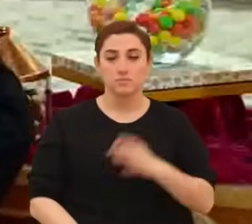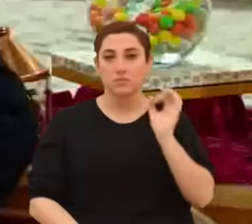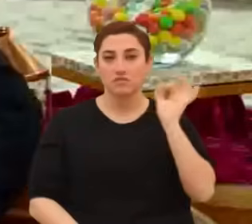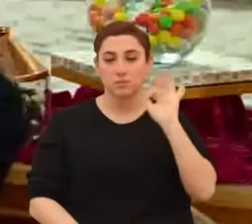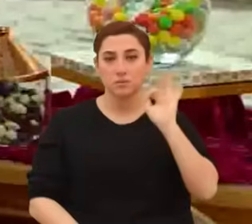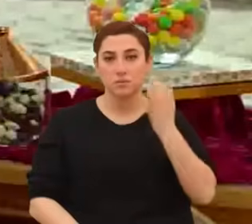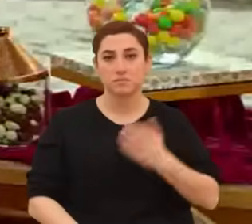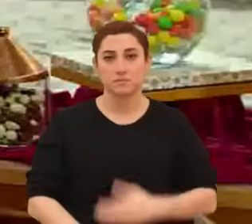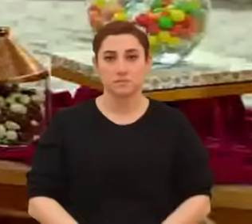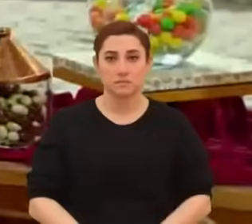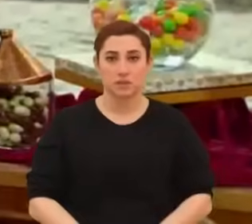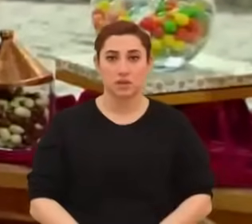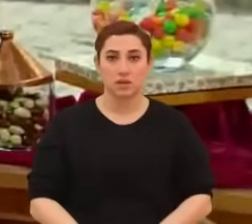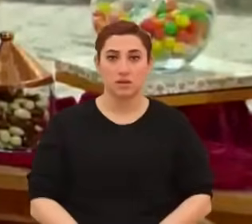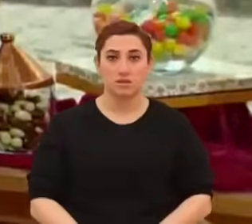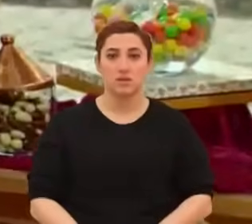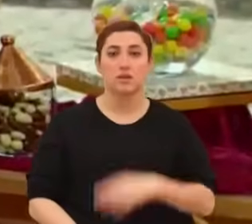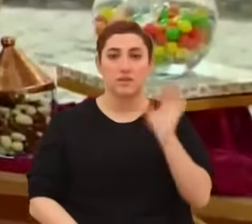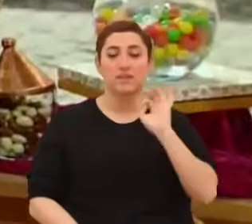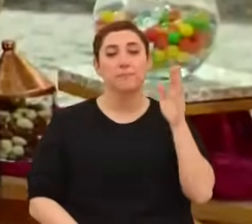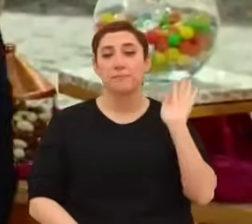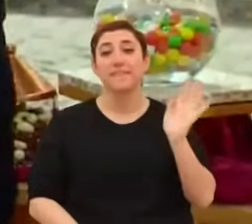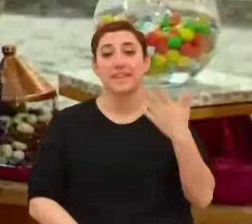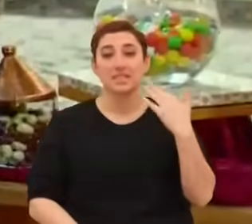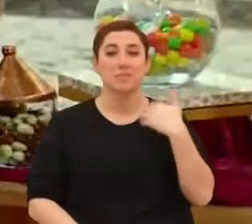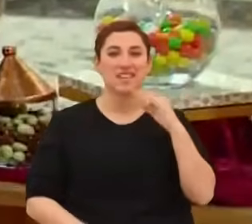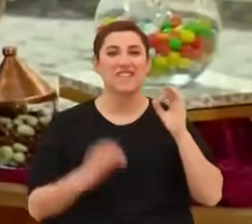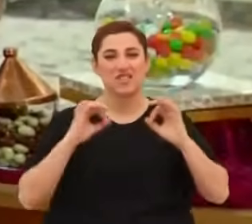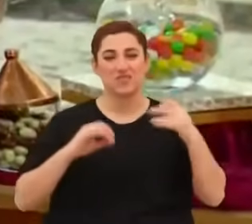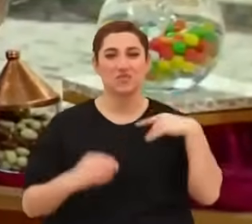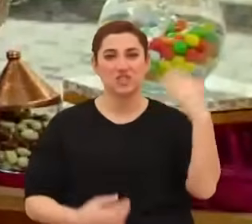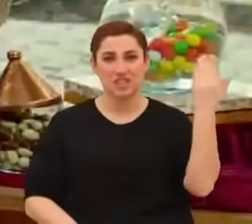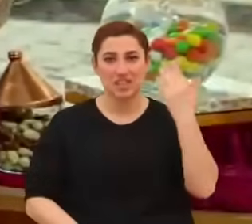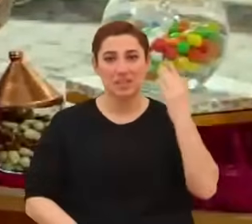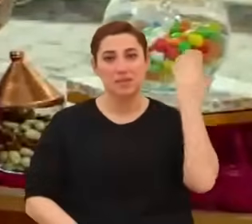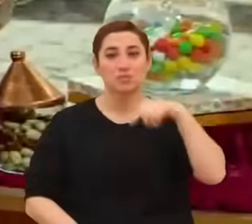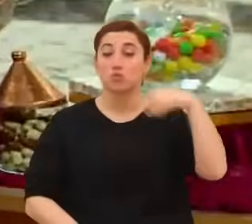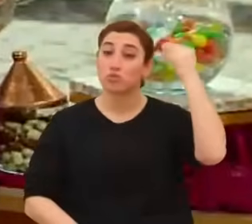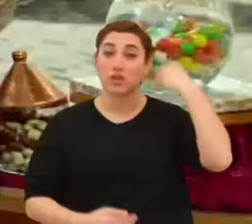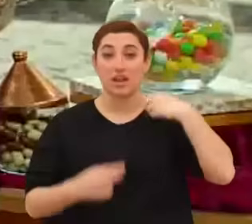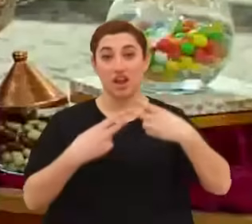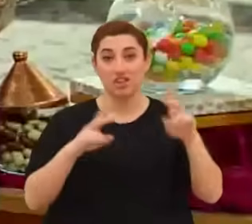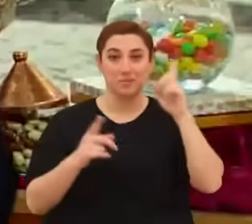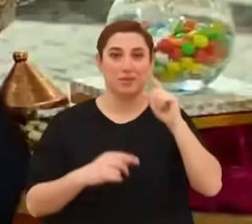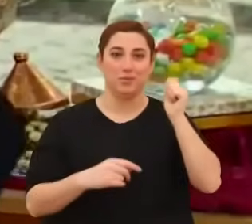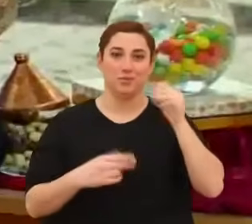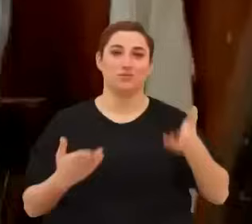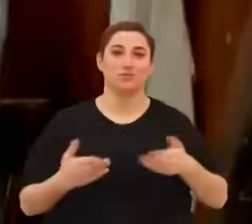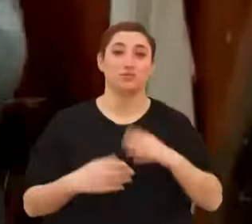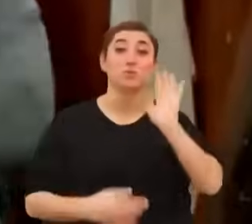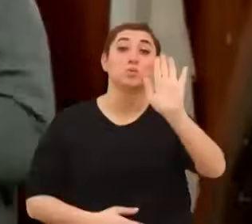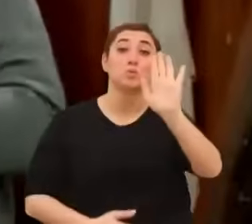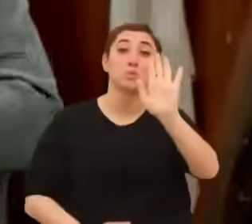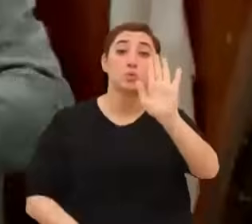Evet, tabii tabii. Evet, evet. Neyse, ben yavaş yavaş gideyim. Gideyim şu muhtarlığı açayım ya. İlk gün ya bugün. Tamam.